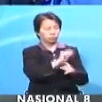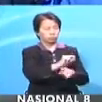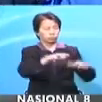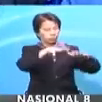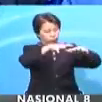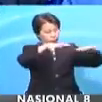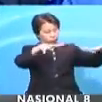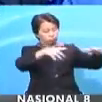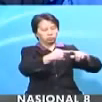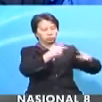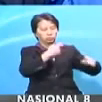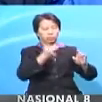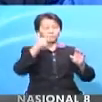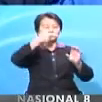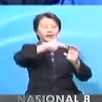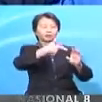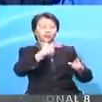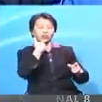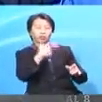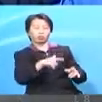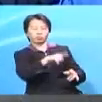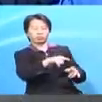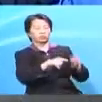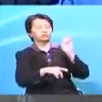daripada Petronas sendiri